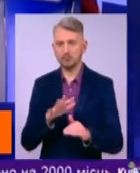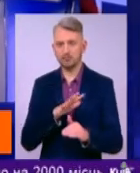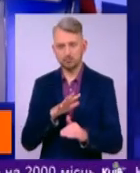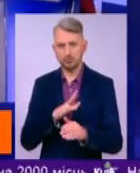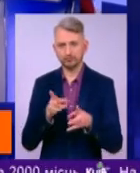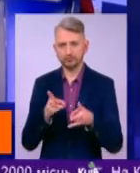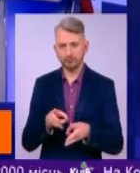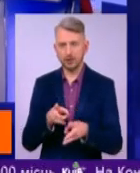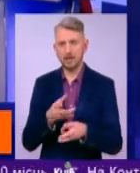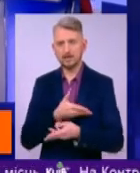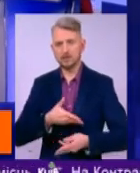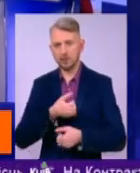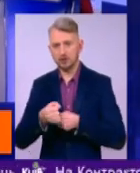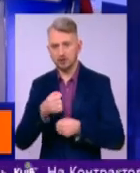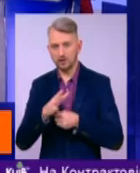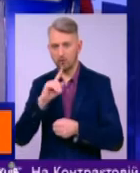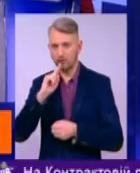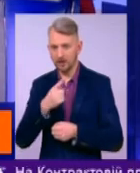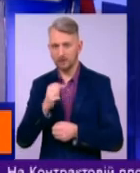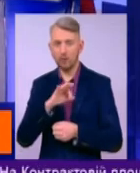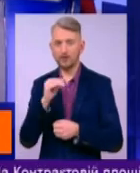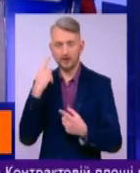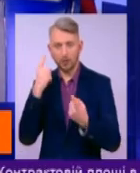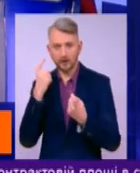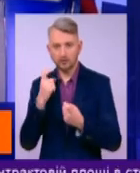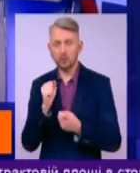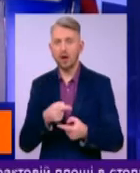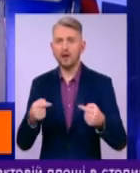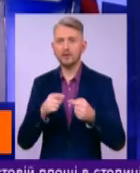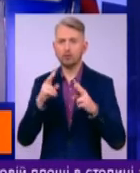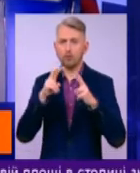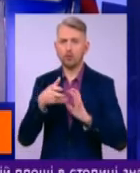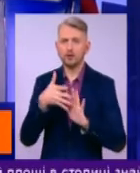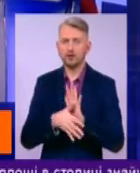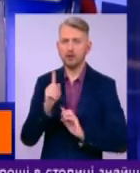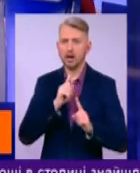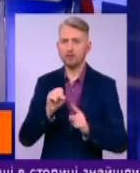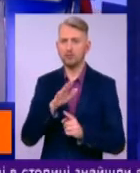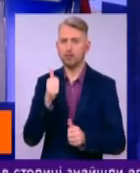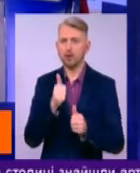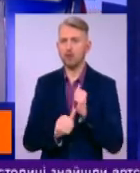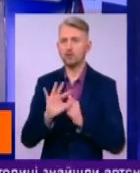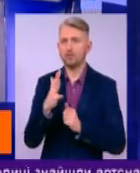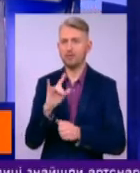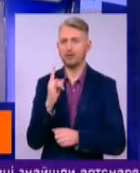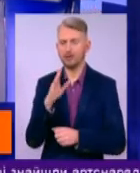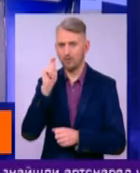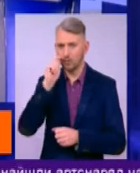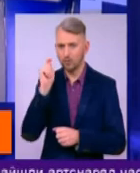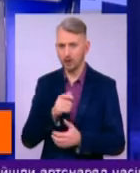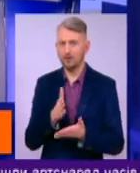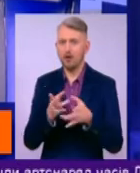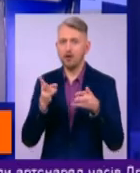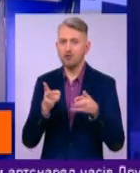сексуального насильства, зазнають в рік за офіційною статистикою. А згідно з дослідженнями Ради Європи, кожна п'ята дитина в Україні стає